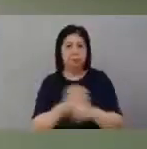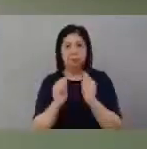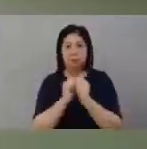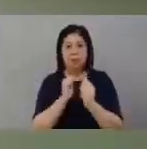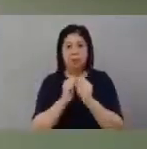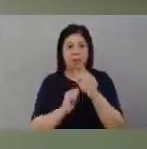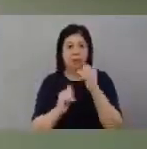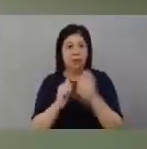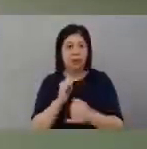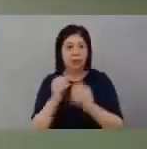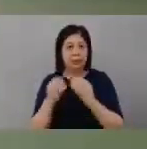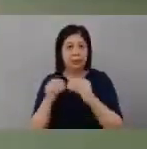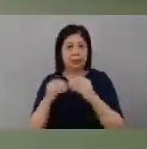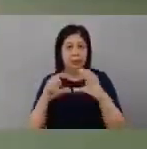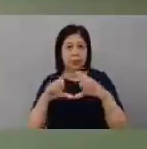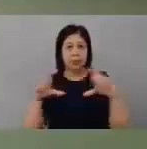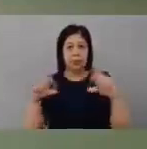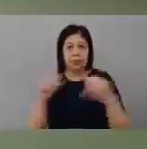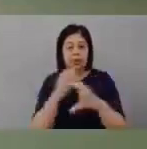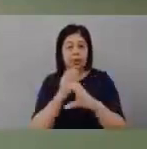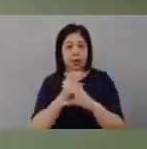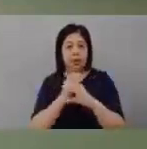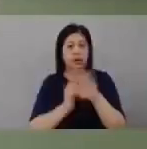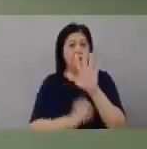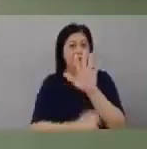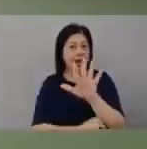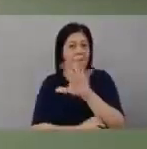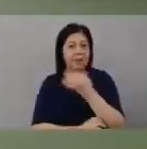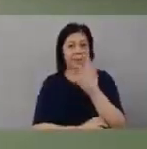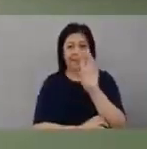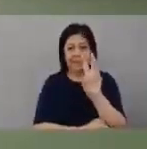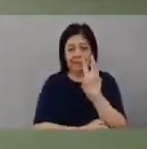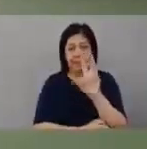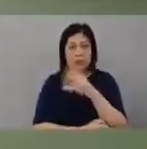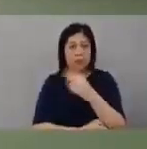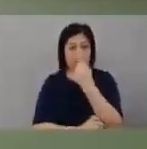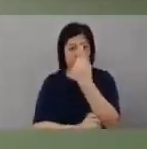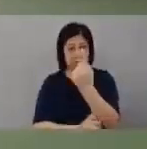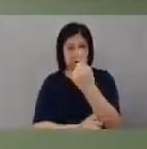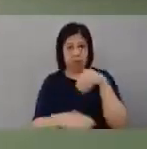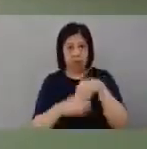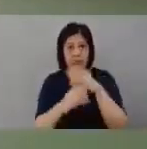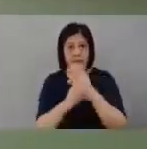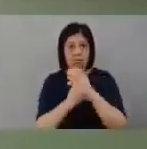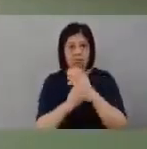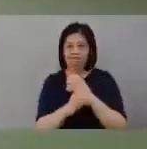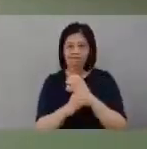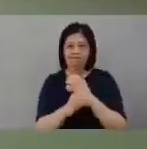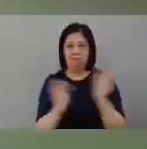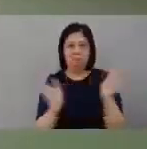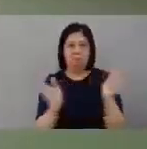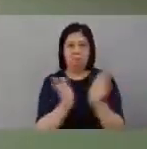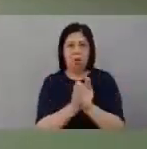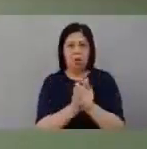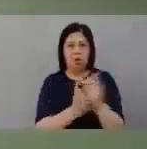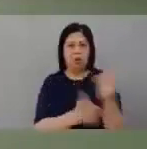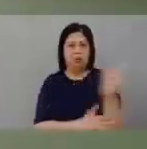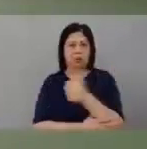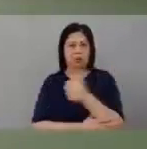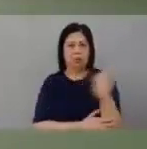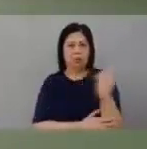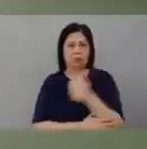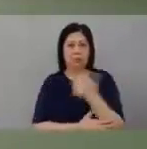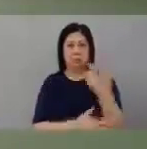mga ka-Vive, magsipag-ingat ha. Yan muna ang latest chika on the road mula rito sa MMDA Metro Base. Remember, don't be rude,